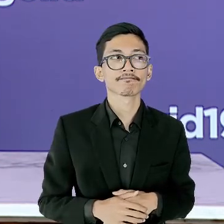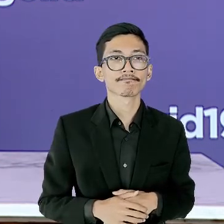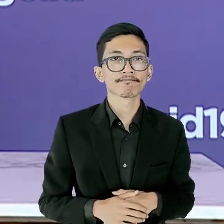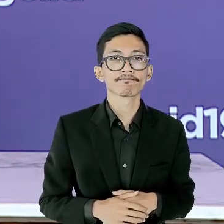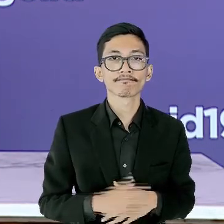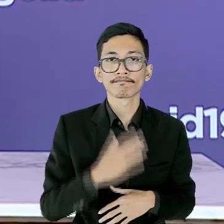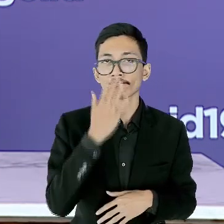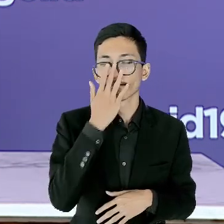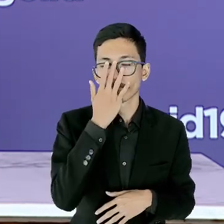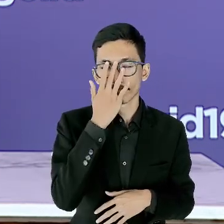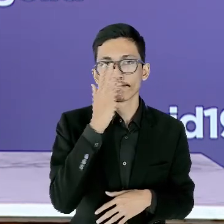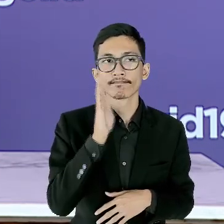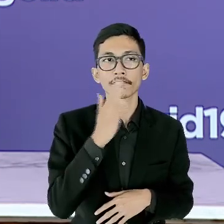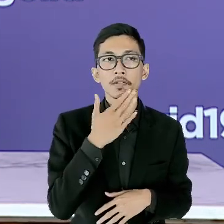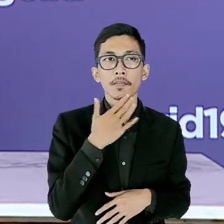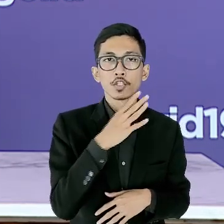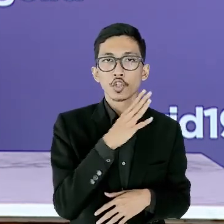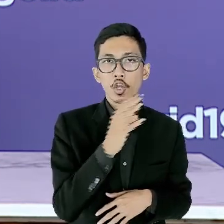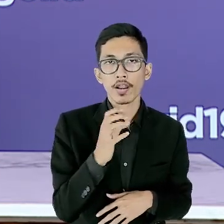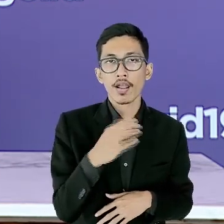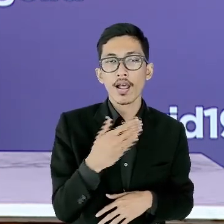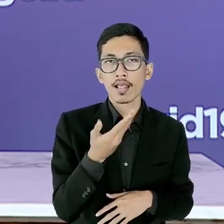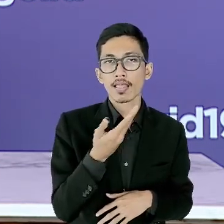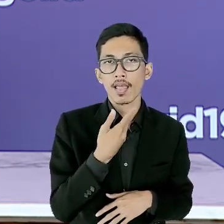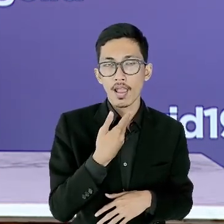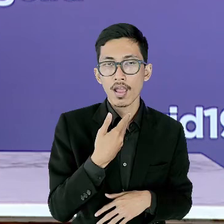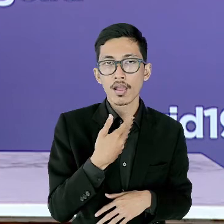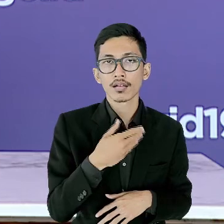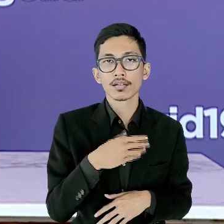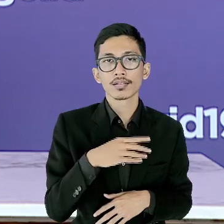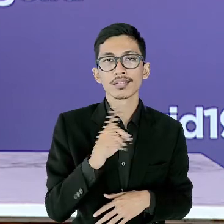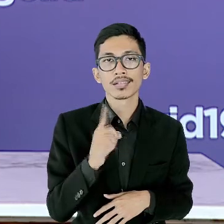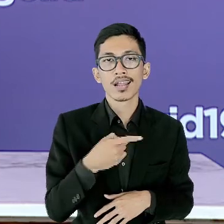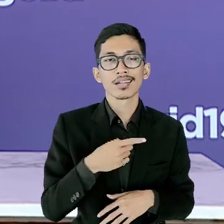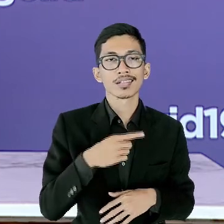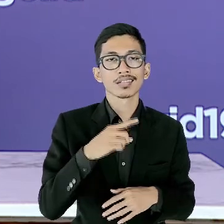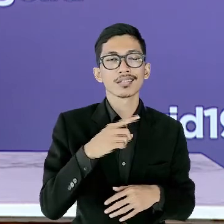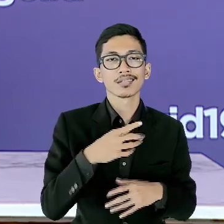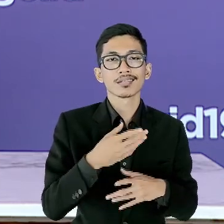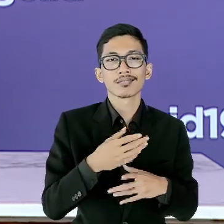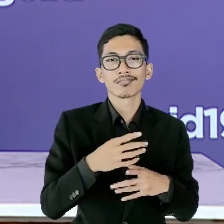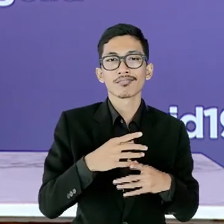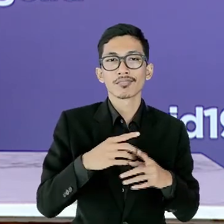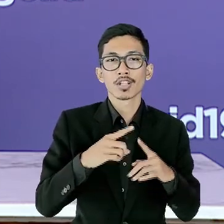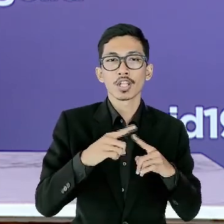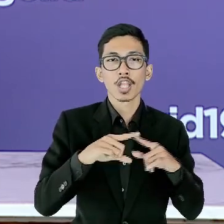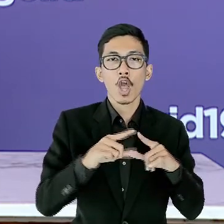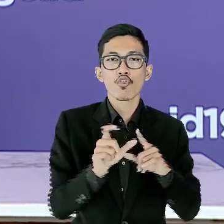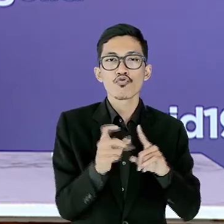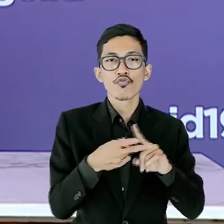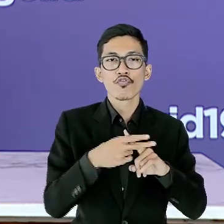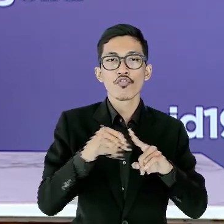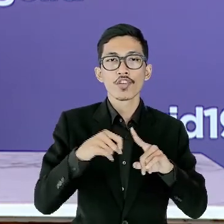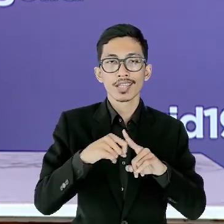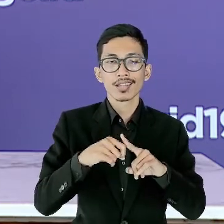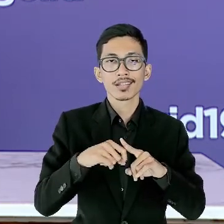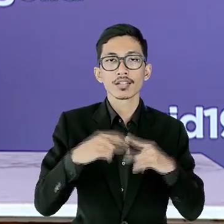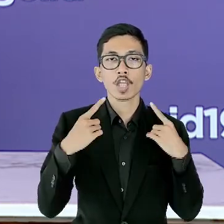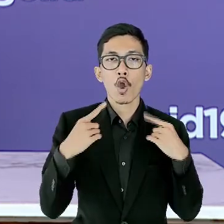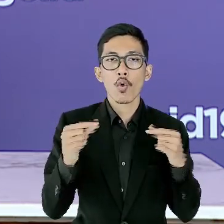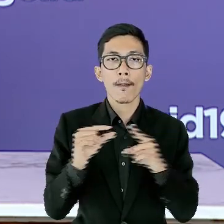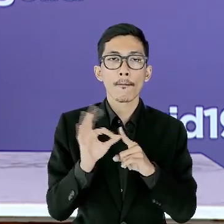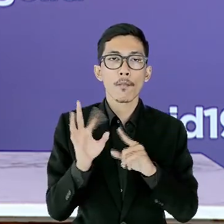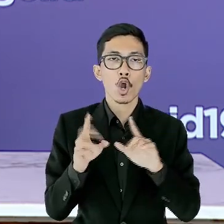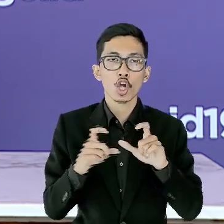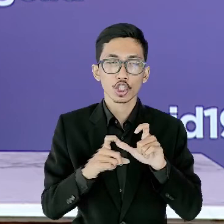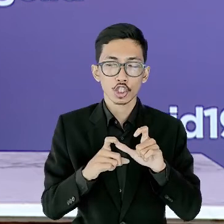beberapa pertanyaan dari media. Pertama dari Thea IDN Times, Rizky Republika, Taufik Jawa Pos. Dalam pelaksanaan PON